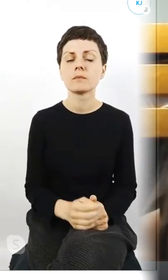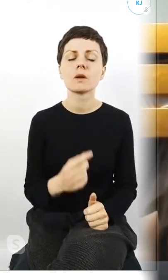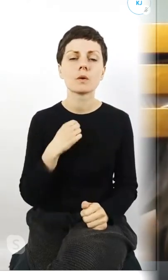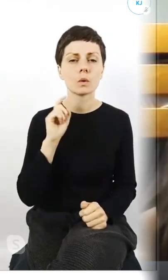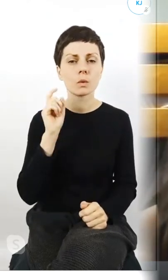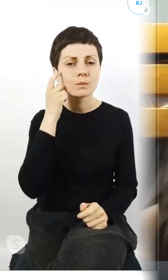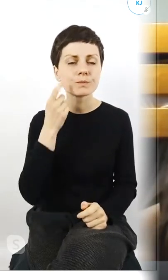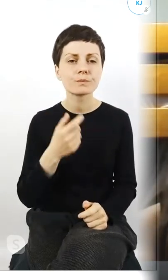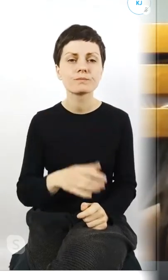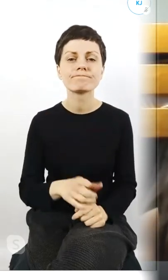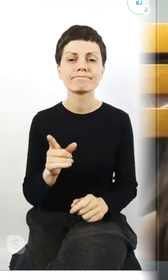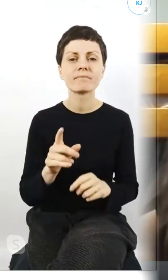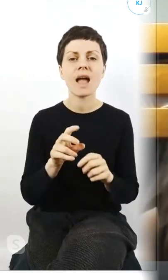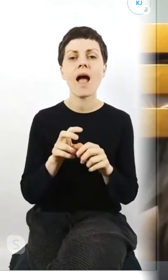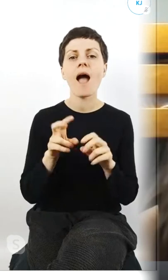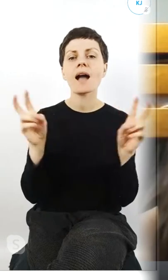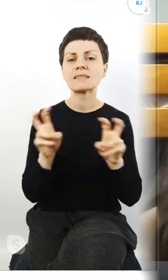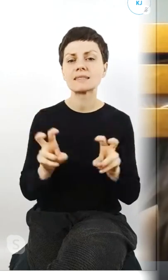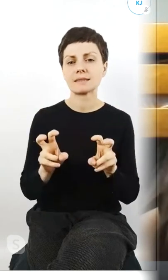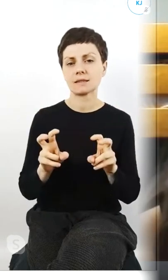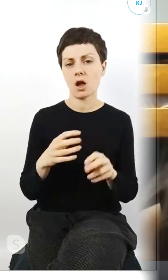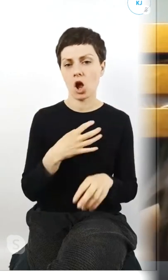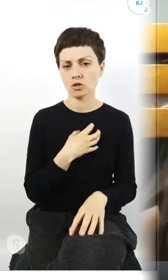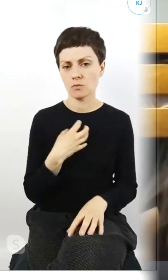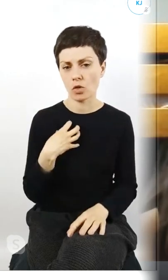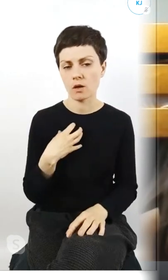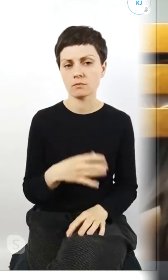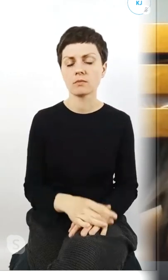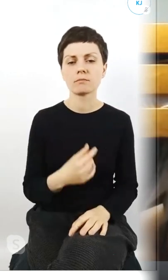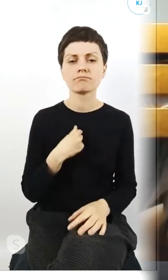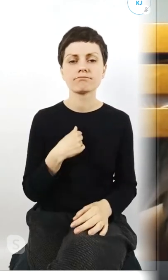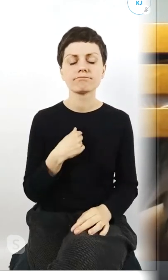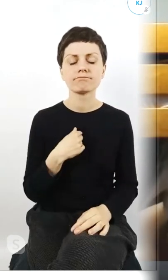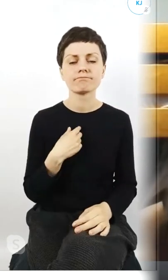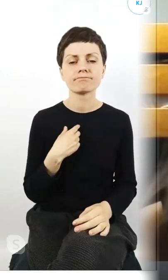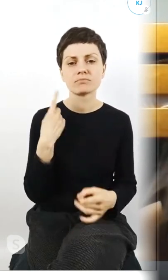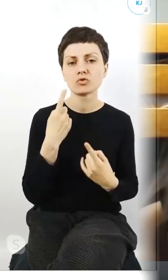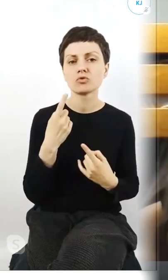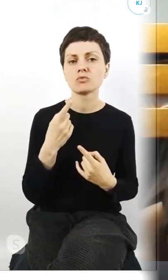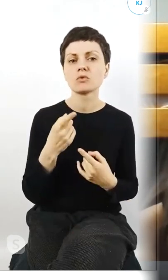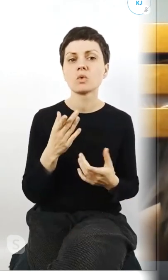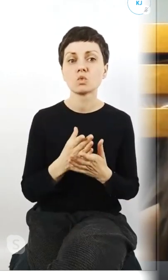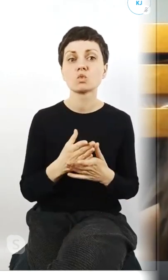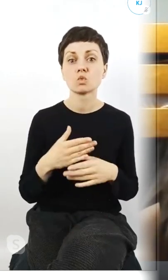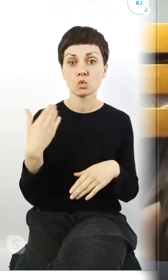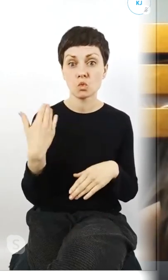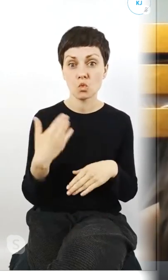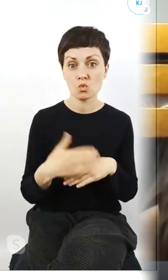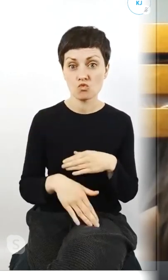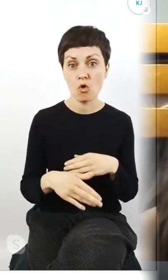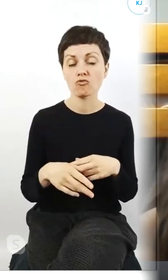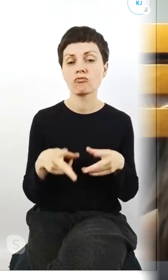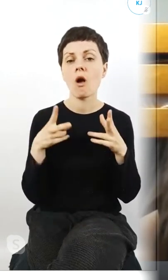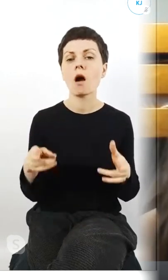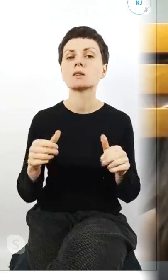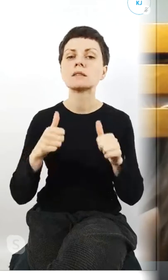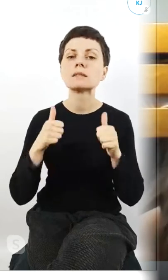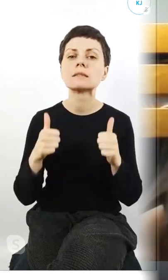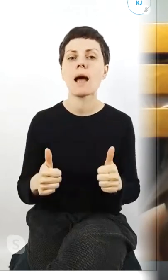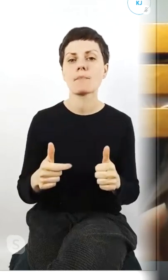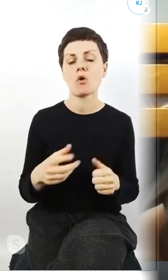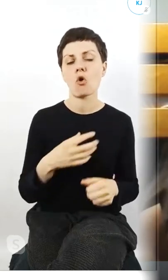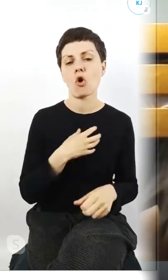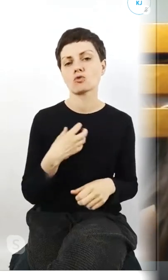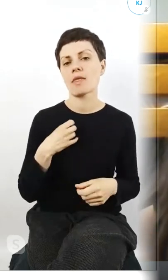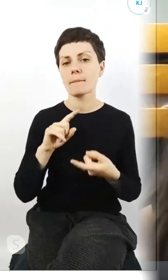kryzys gospodarczy i mam wrażenie, że skończył się już ten okres stabilności i właśnie gospodarczej i